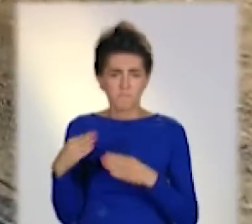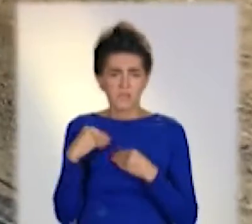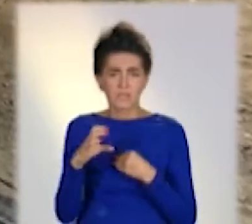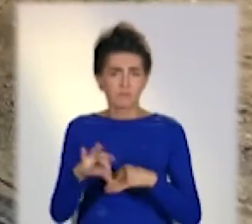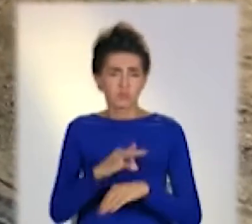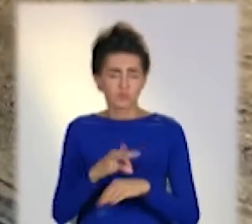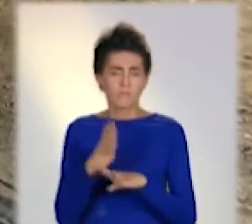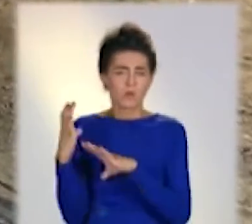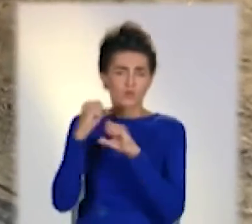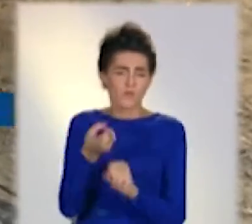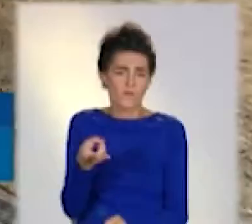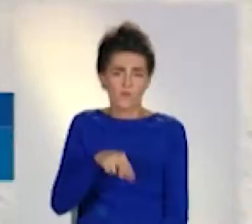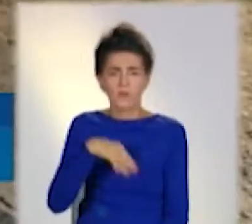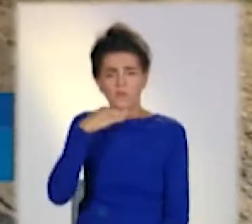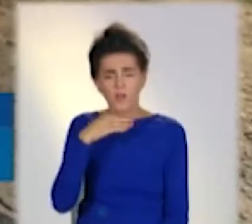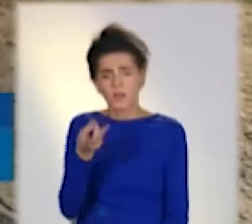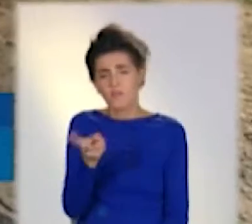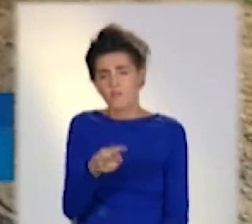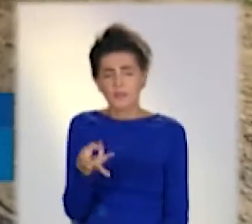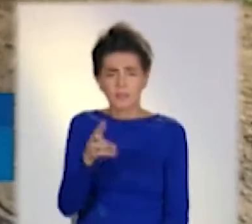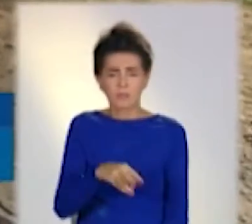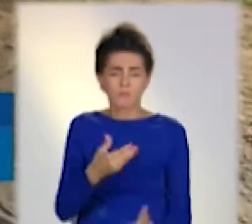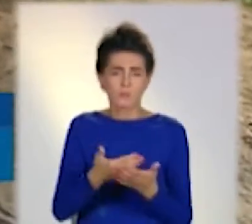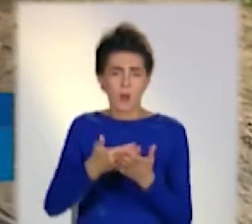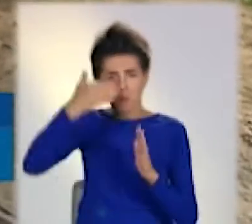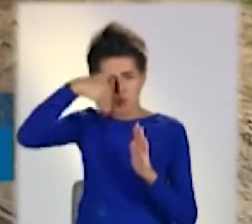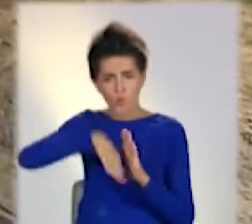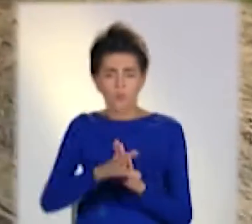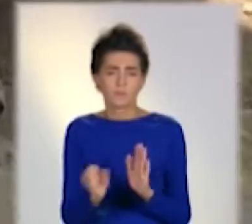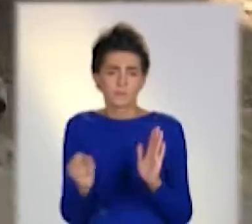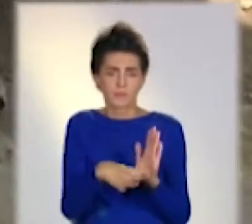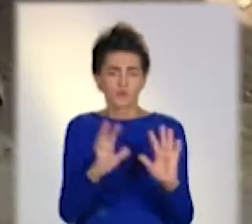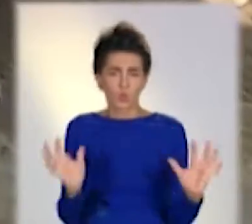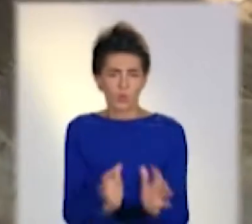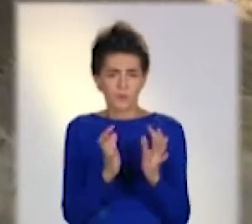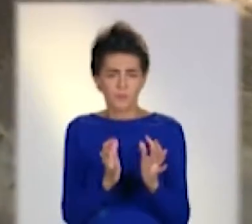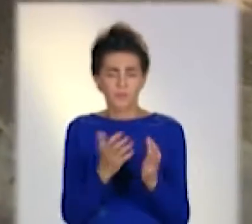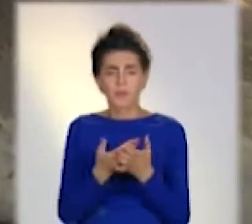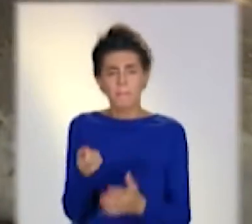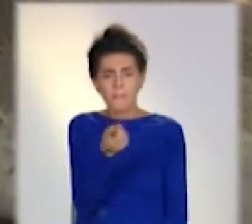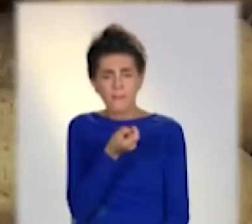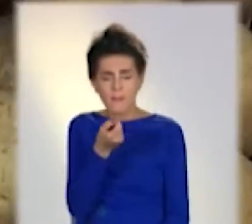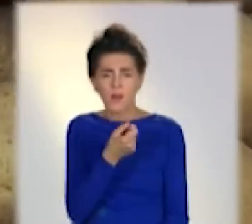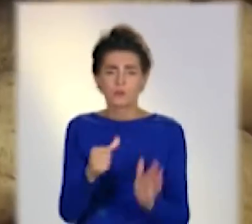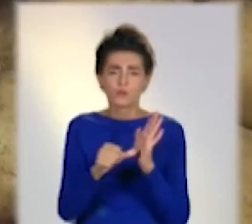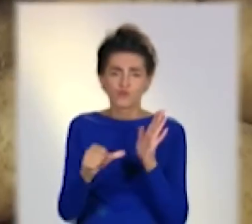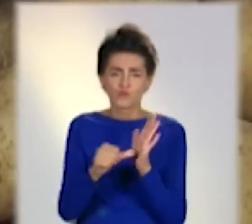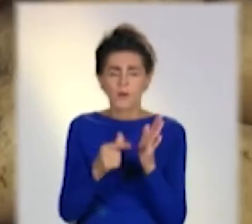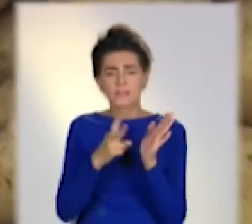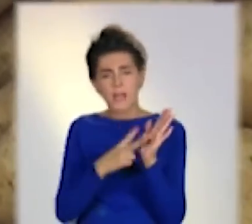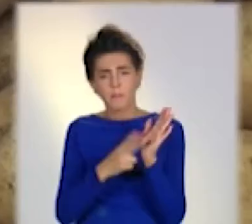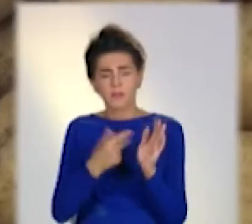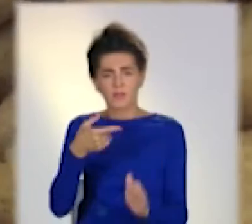дві сітки вистачає взимку, а то й три. Попозже в підвал, щоб опустити, її ще зберігалася. Дрібну картоплю віддають як по 6, так і по